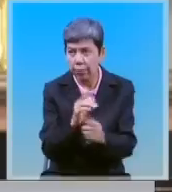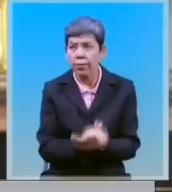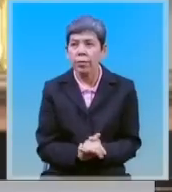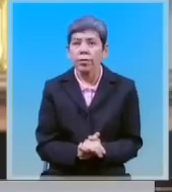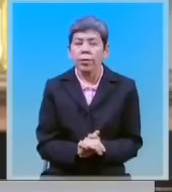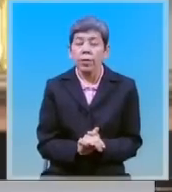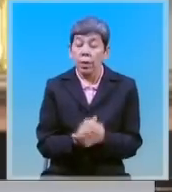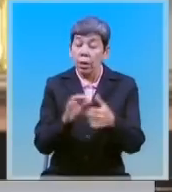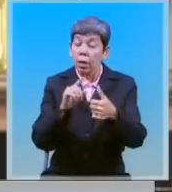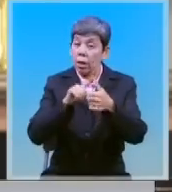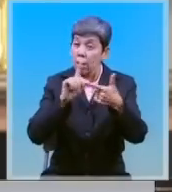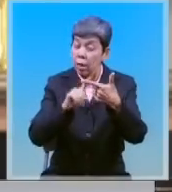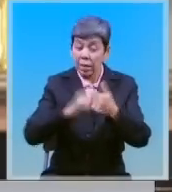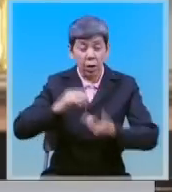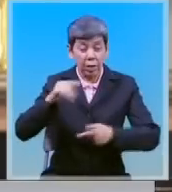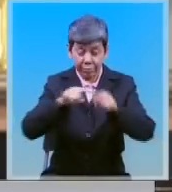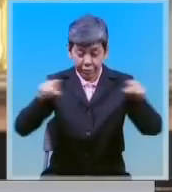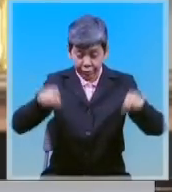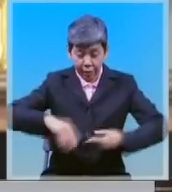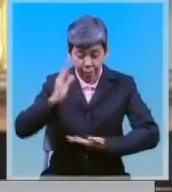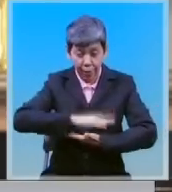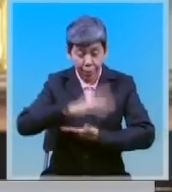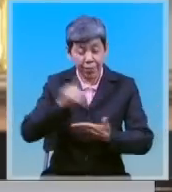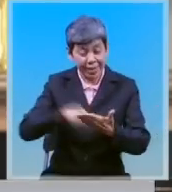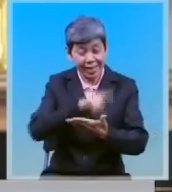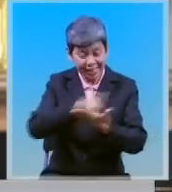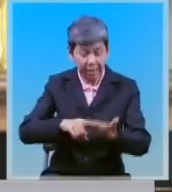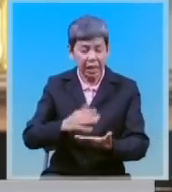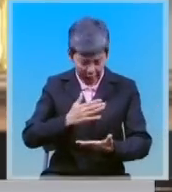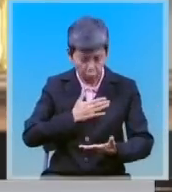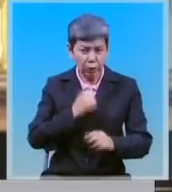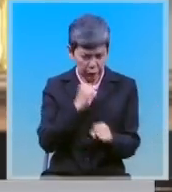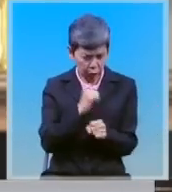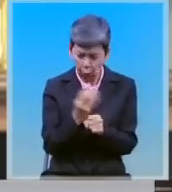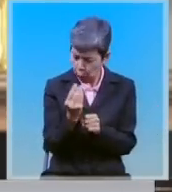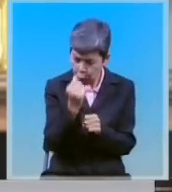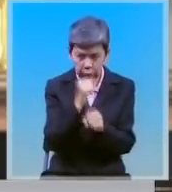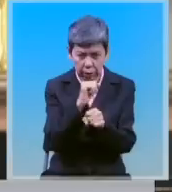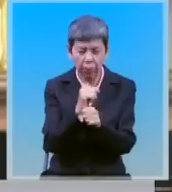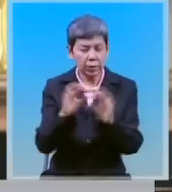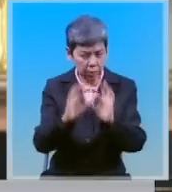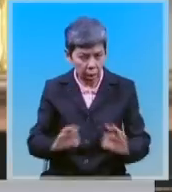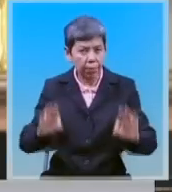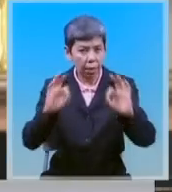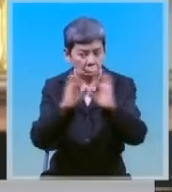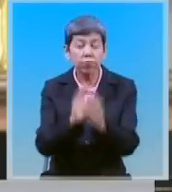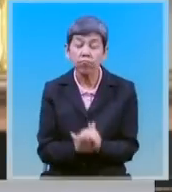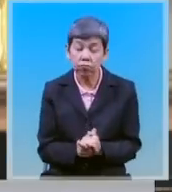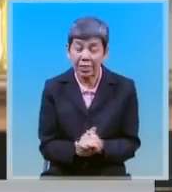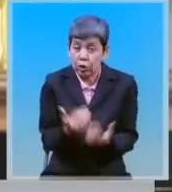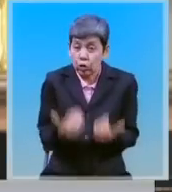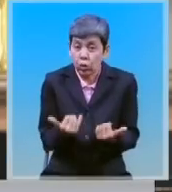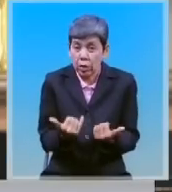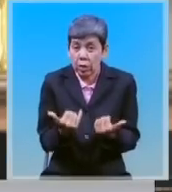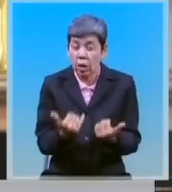เรื่องการจัดพิมพ์บัตรเลือกตั้งอันนี้ก็เป็นเรื่องนึงที่ต้องทำให้ทันเวลาเป็นเรื่องที่สำคัญเพราะฉะนั้นตอนนี้ทุกอย่